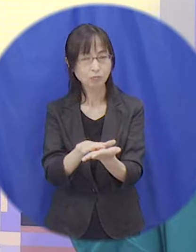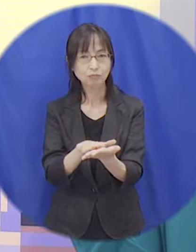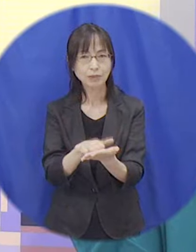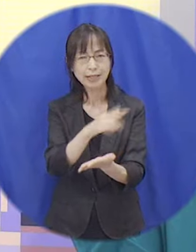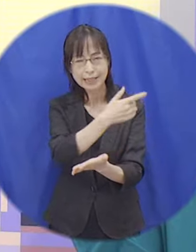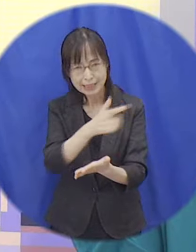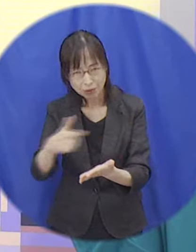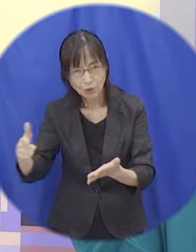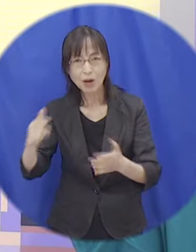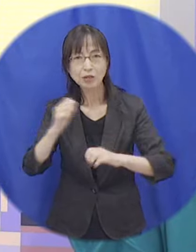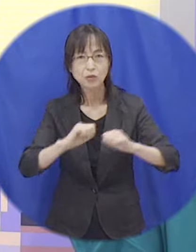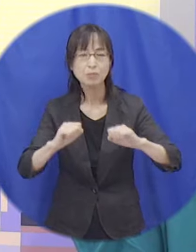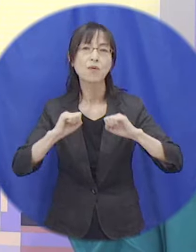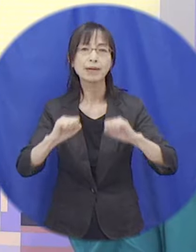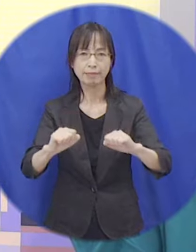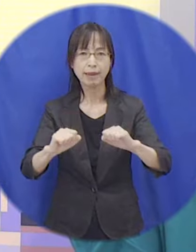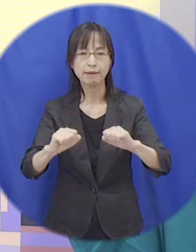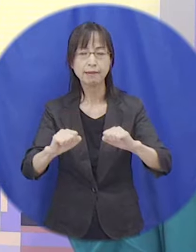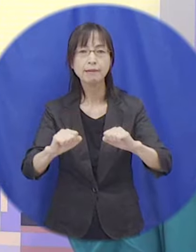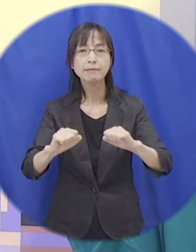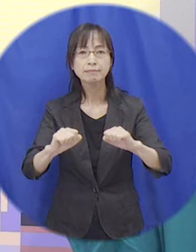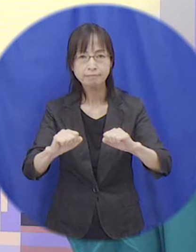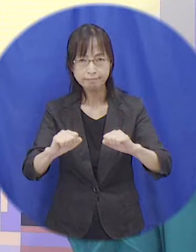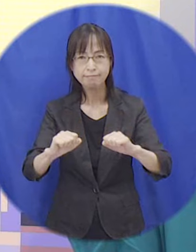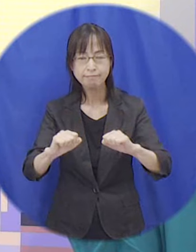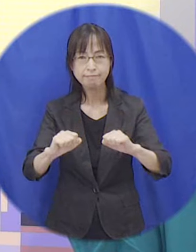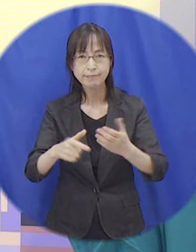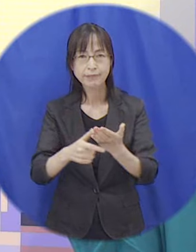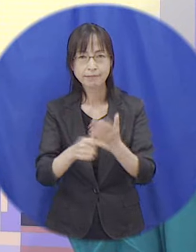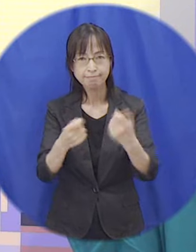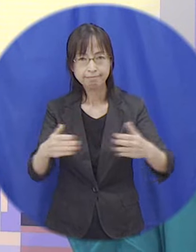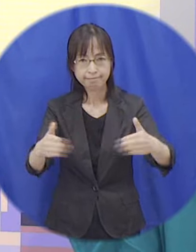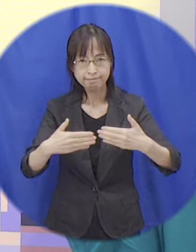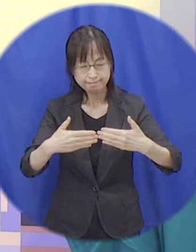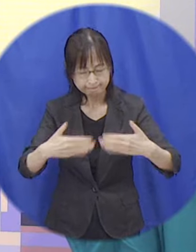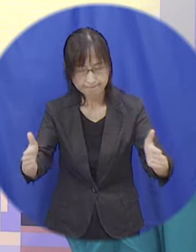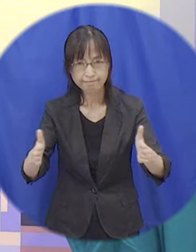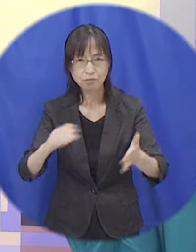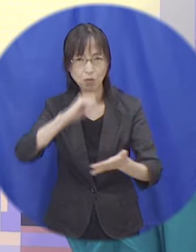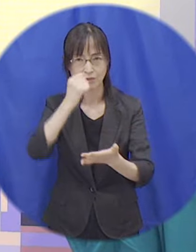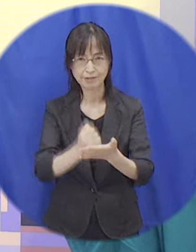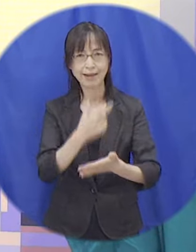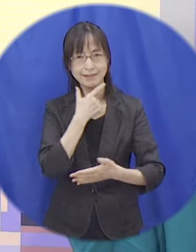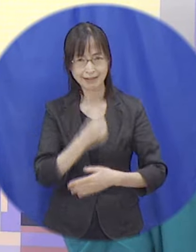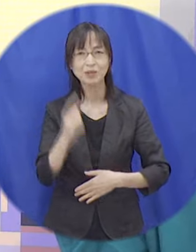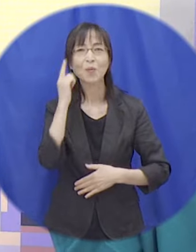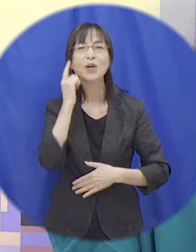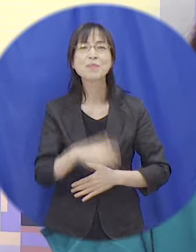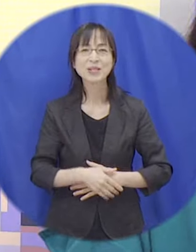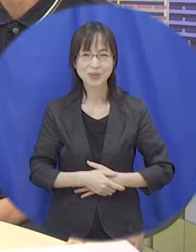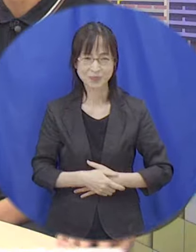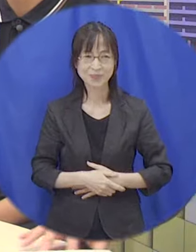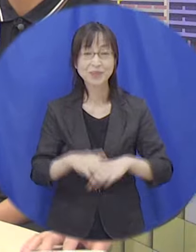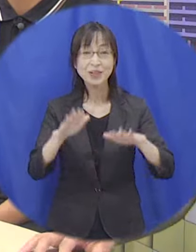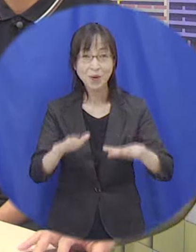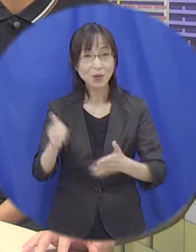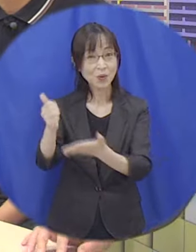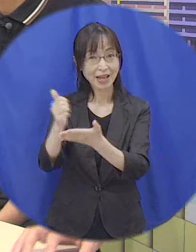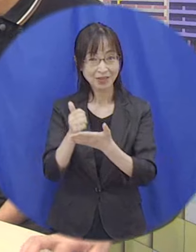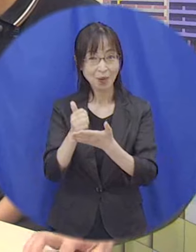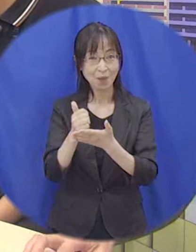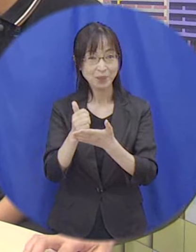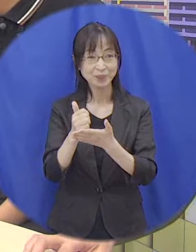まな取り組みを実施していくことによってですね、脱駅袋を、実現してまいりたいと思います。 はい、今日のゲスト